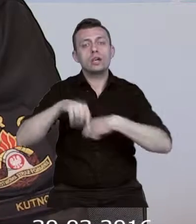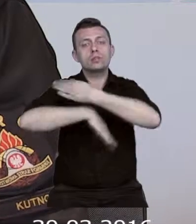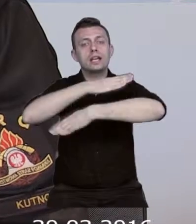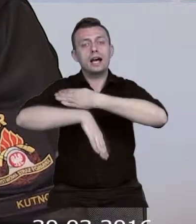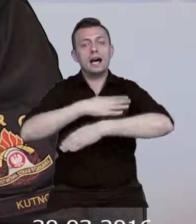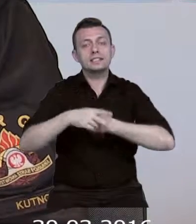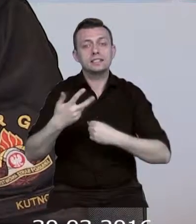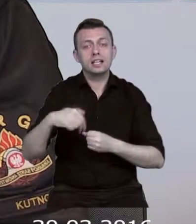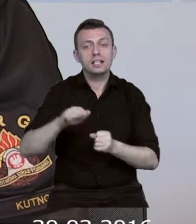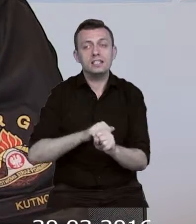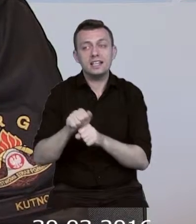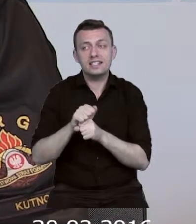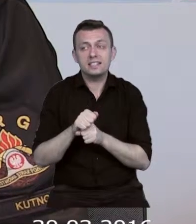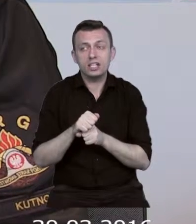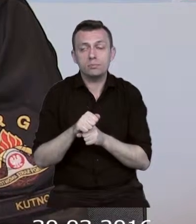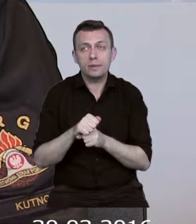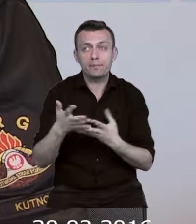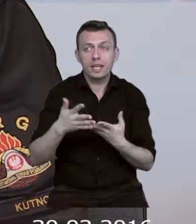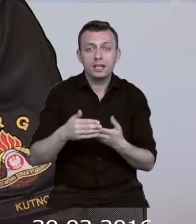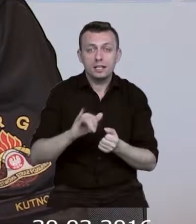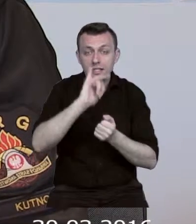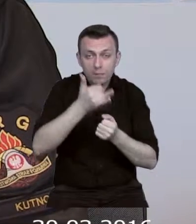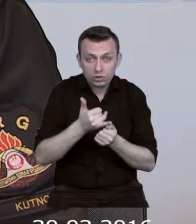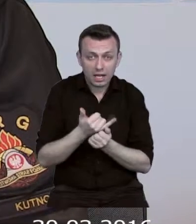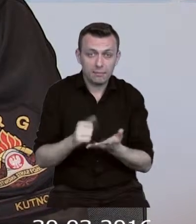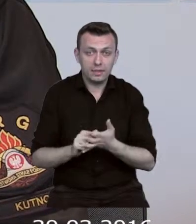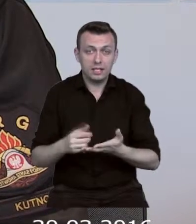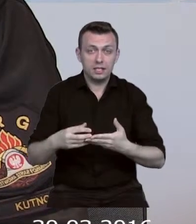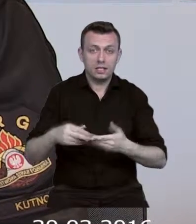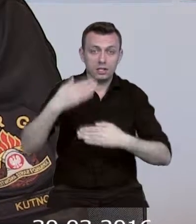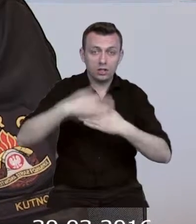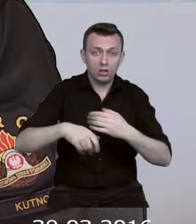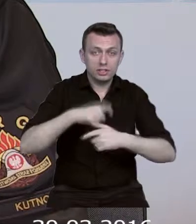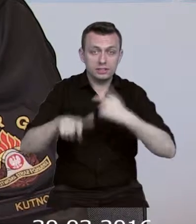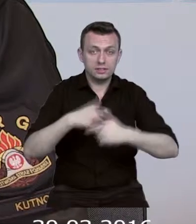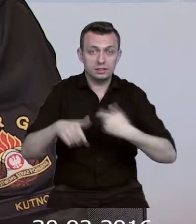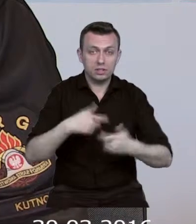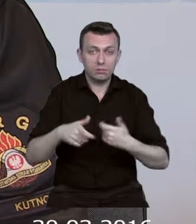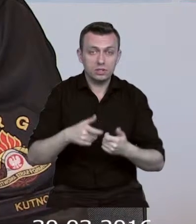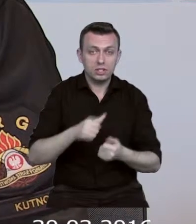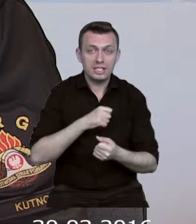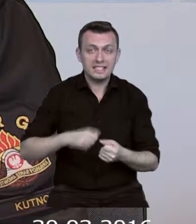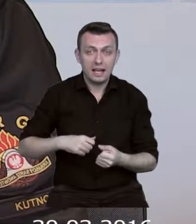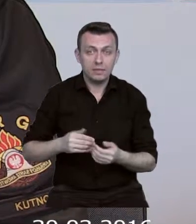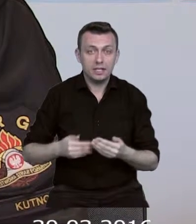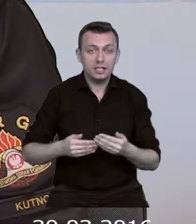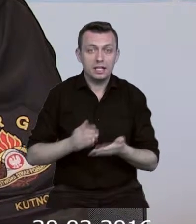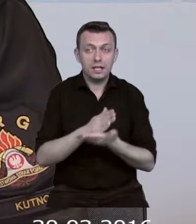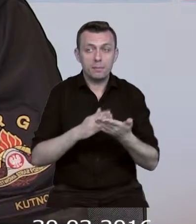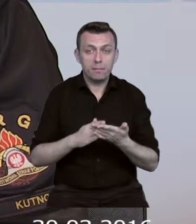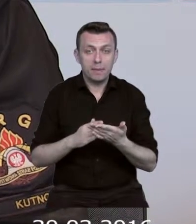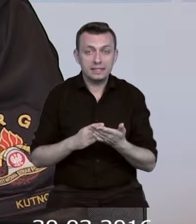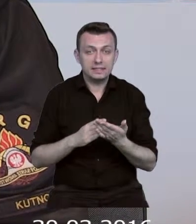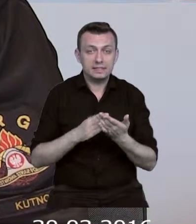akcjach, nie jesteśmy sami w stanie zapanować nad takim pożarem, więc tutaj tylko siły i środki Straży